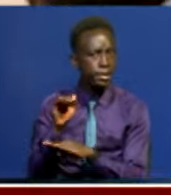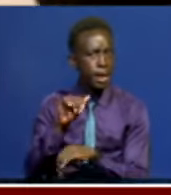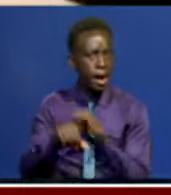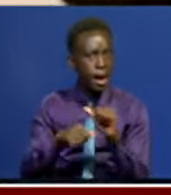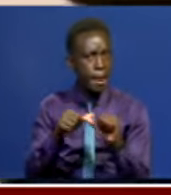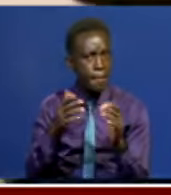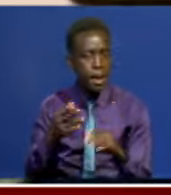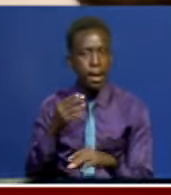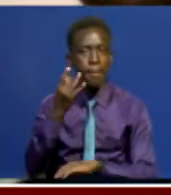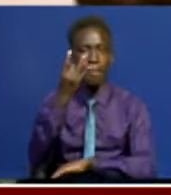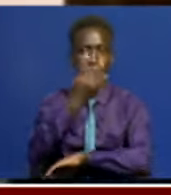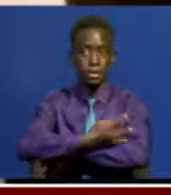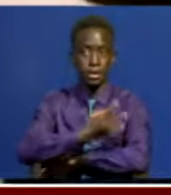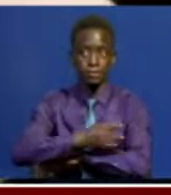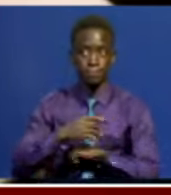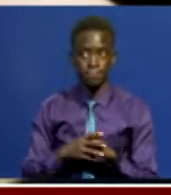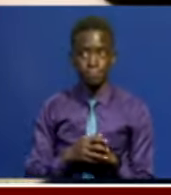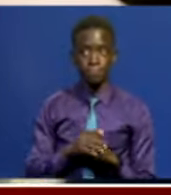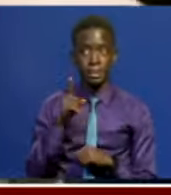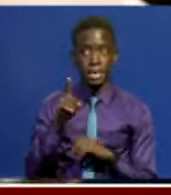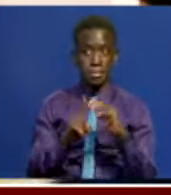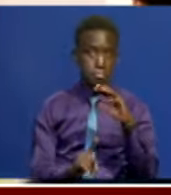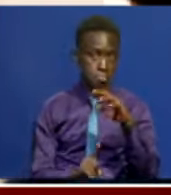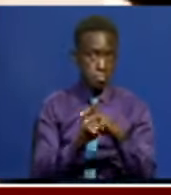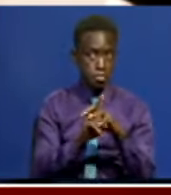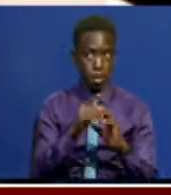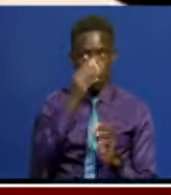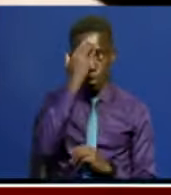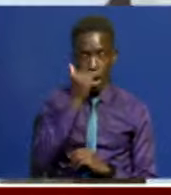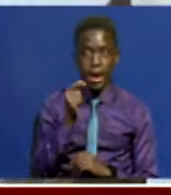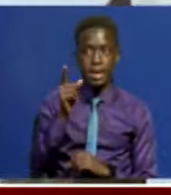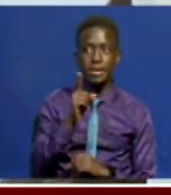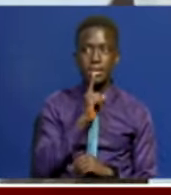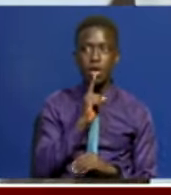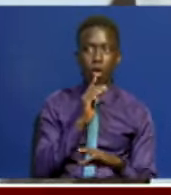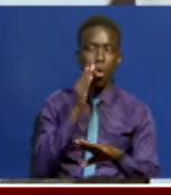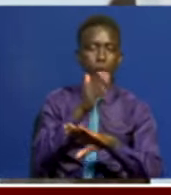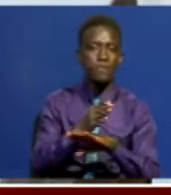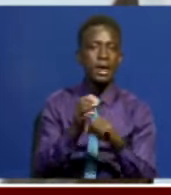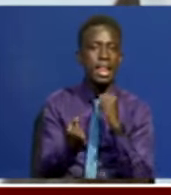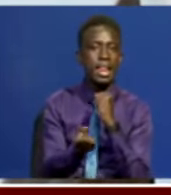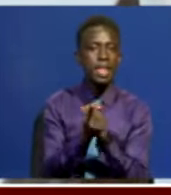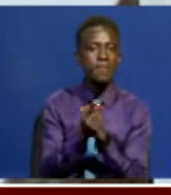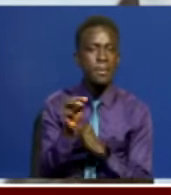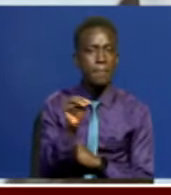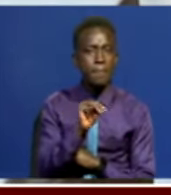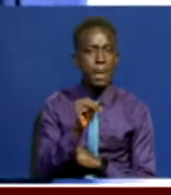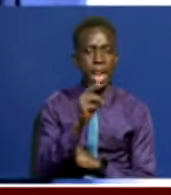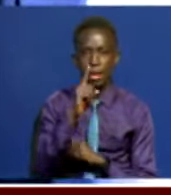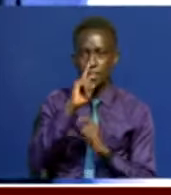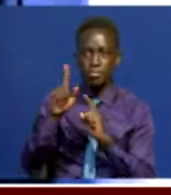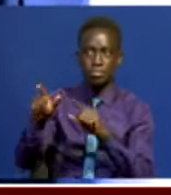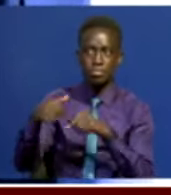hicho. Hayo yanajiri kituo hicho kikisema kinadai zaidi ya shilingi milioni 11 kwa huduma zote